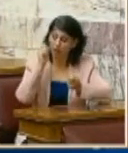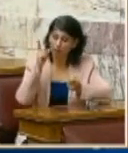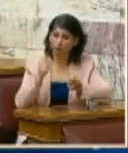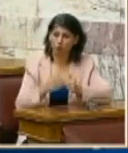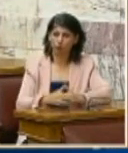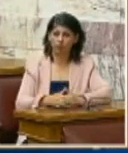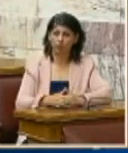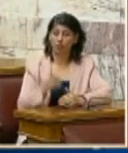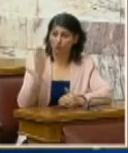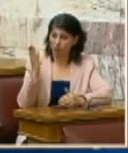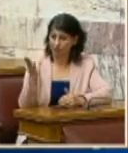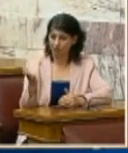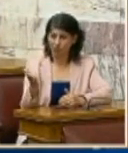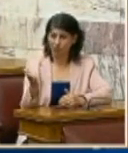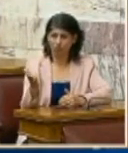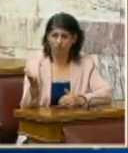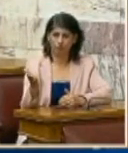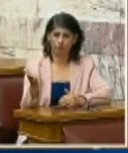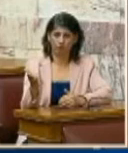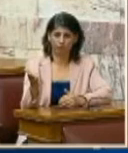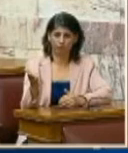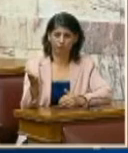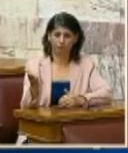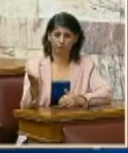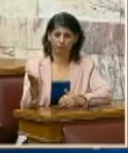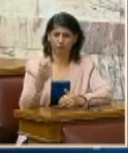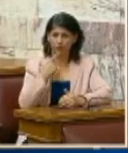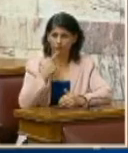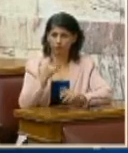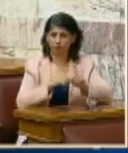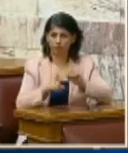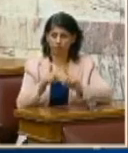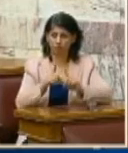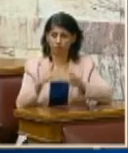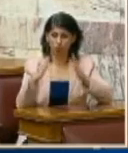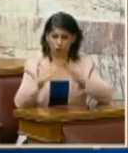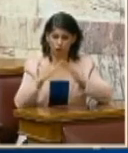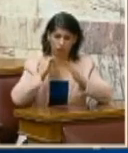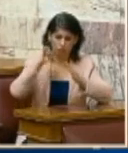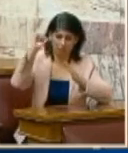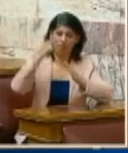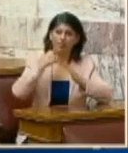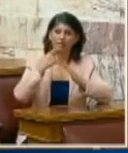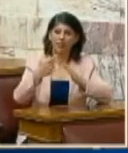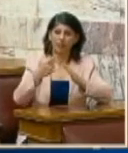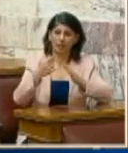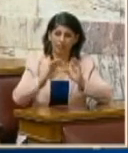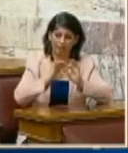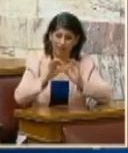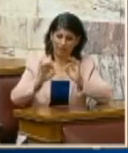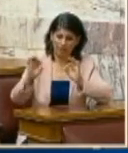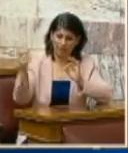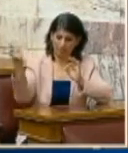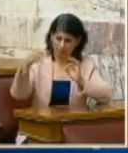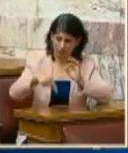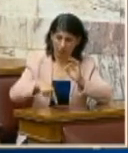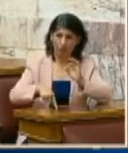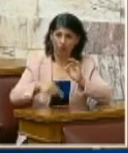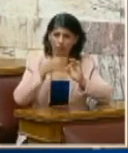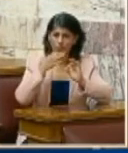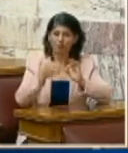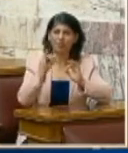που εσείς, λένε κάποιοι ότι στο σπίτι του κρεμασμένου δεν μιλάνε για σκηνή, αλλά εσείς ήρθατε εδώ να μας πείτε για τον